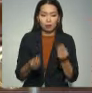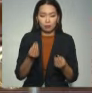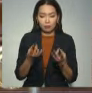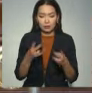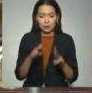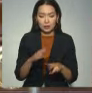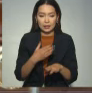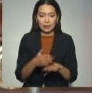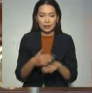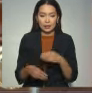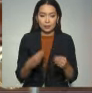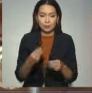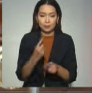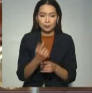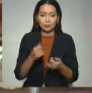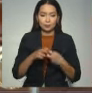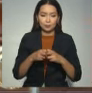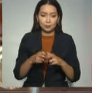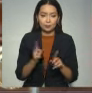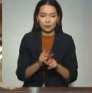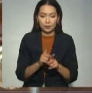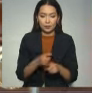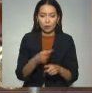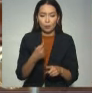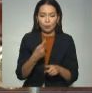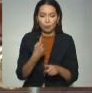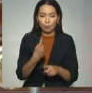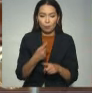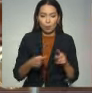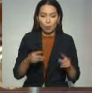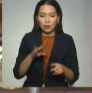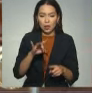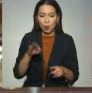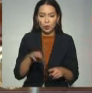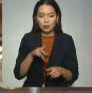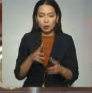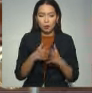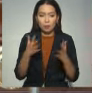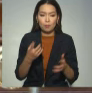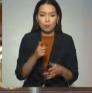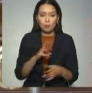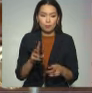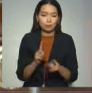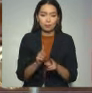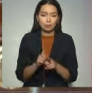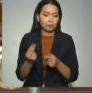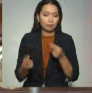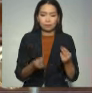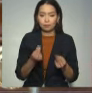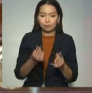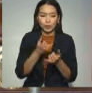объем проблемных кредитов достиг 500 миллиардов тенге. Более миллиона людей уже не в состоянии